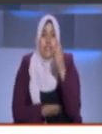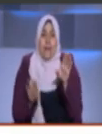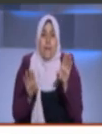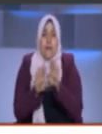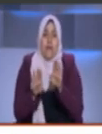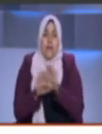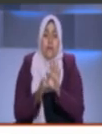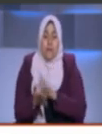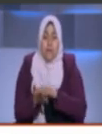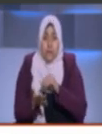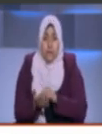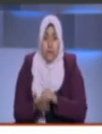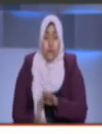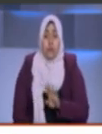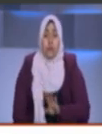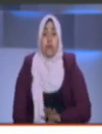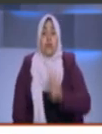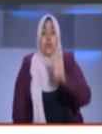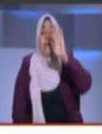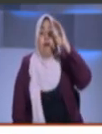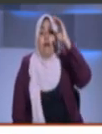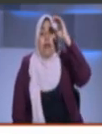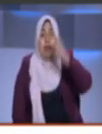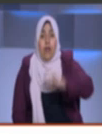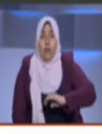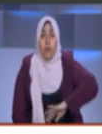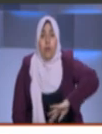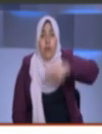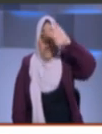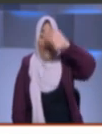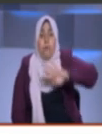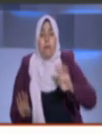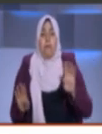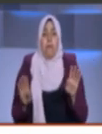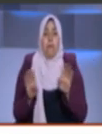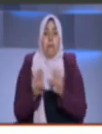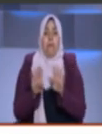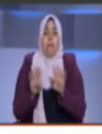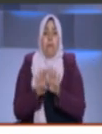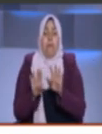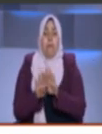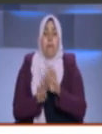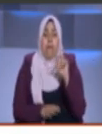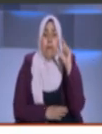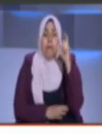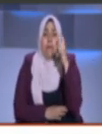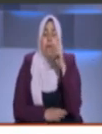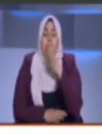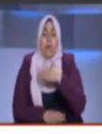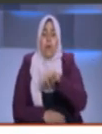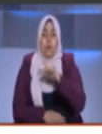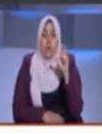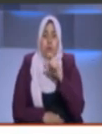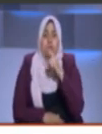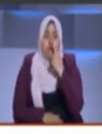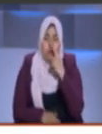من الشمال إلى الجنوب حتى موعد آخر، والحقيقة يعني المسلمين